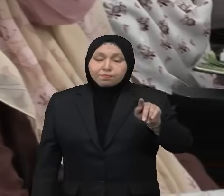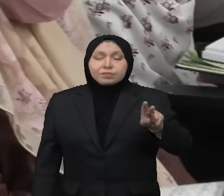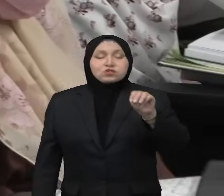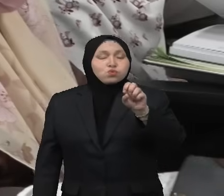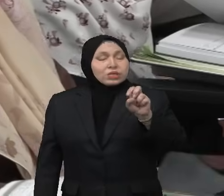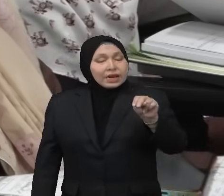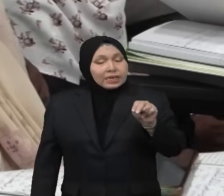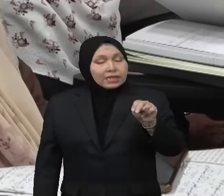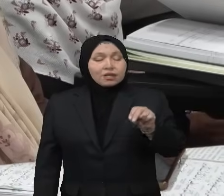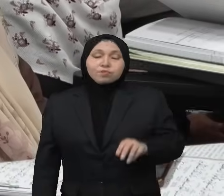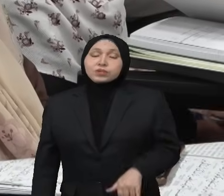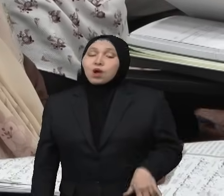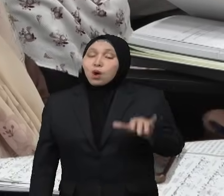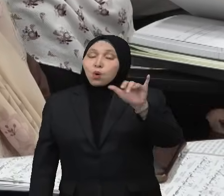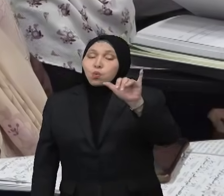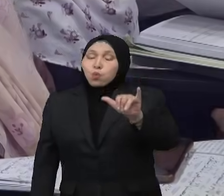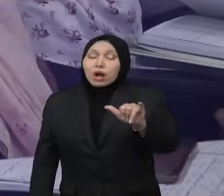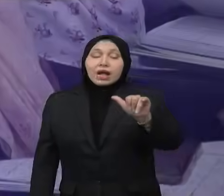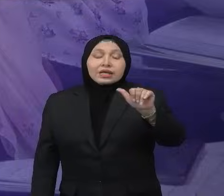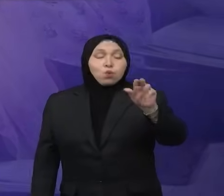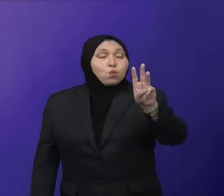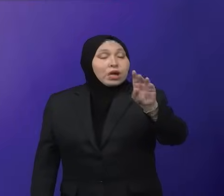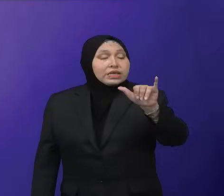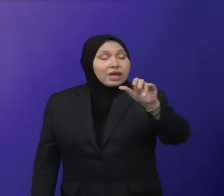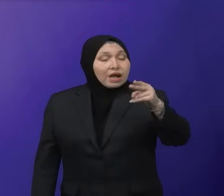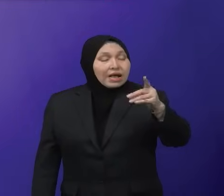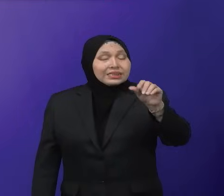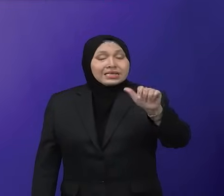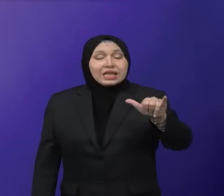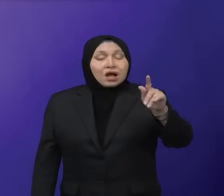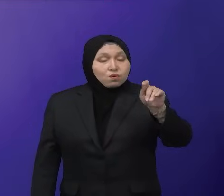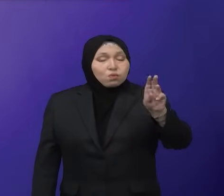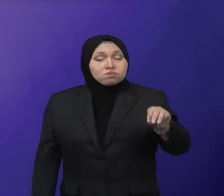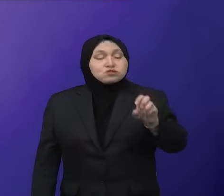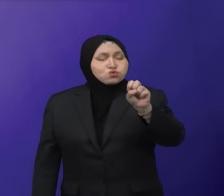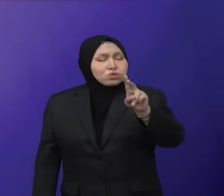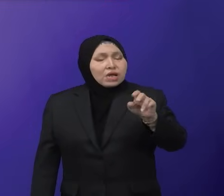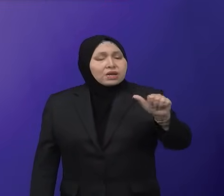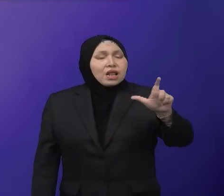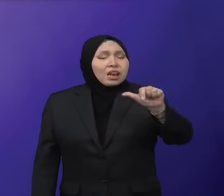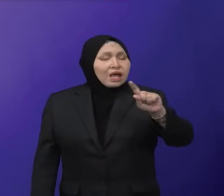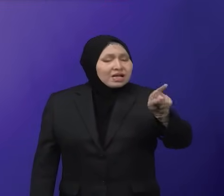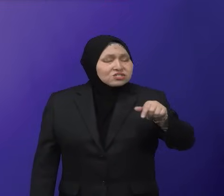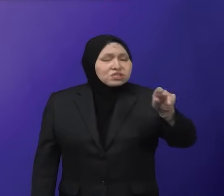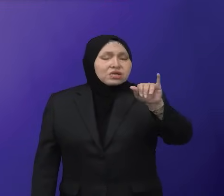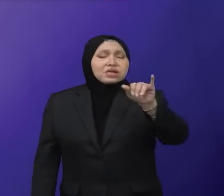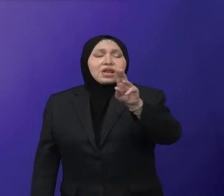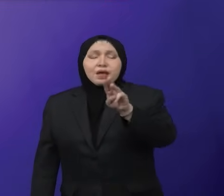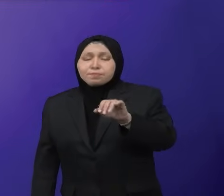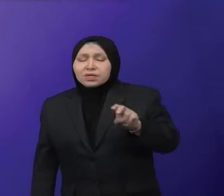yahdiyakum sunan. Wa yahdiyakum sunan alladhina min